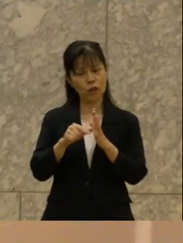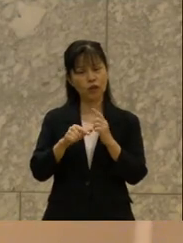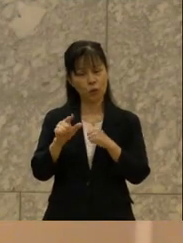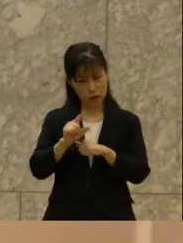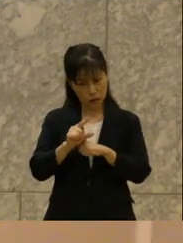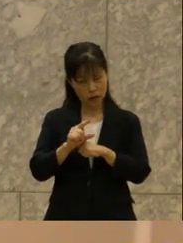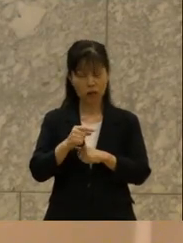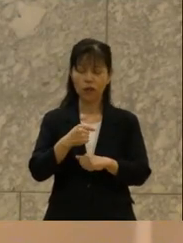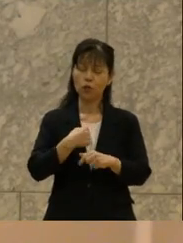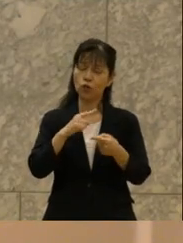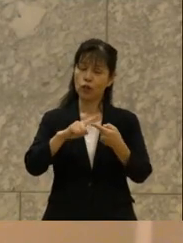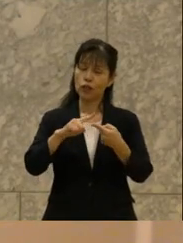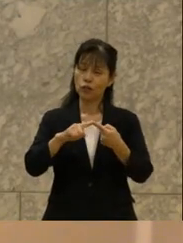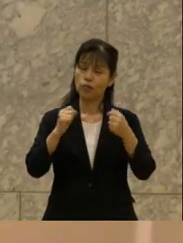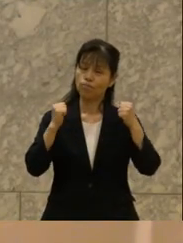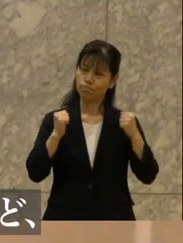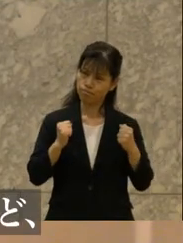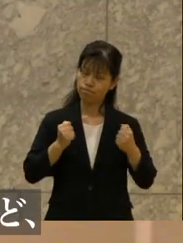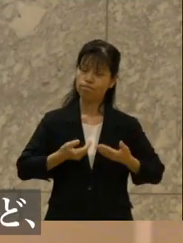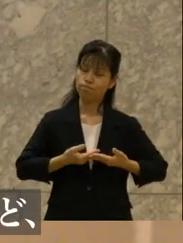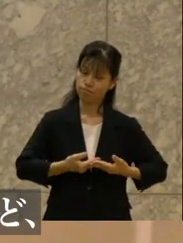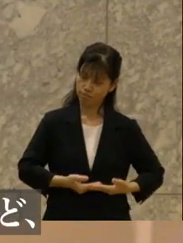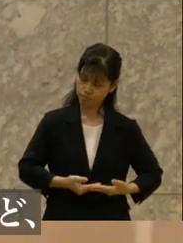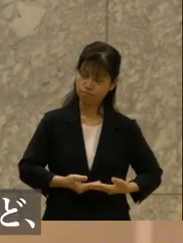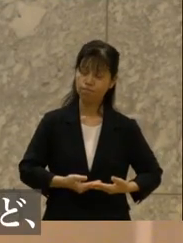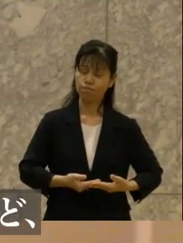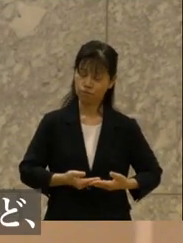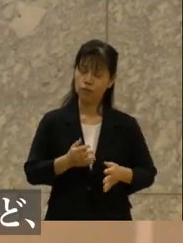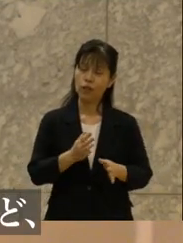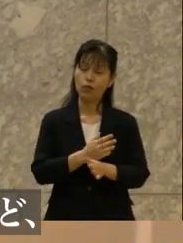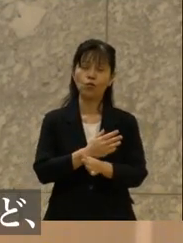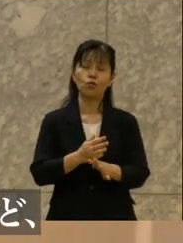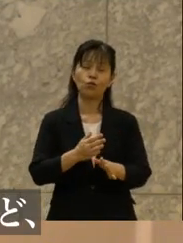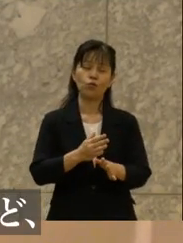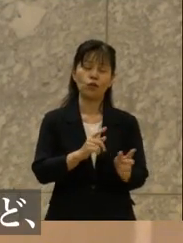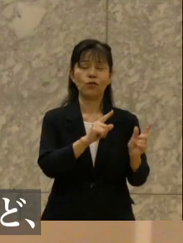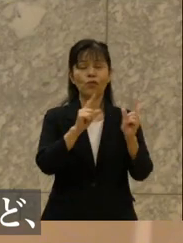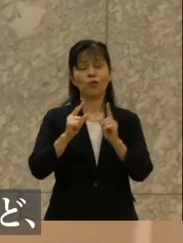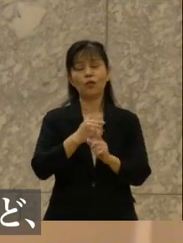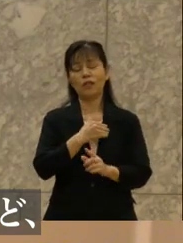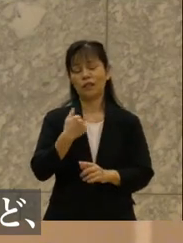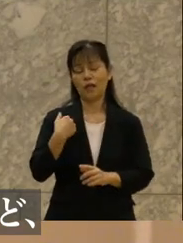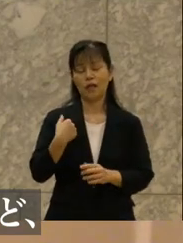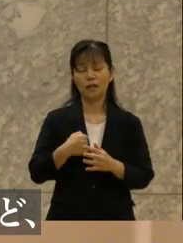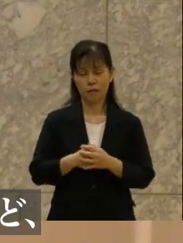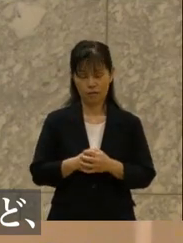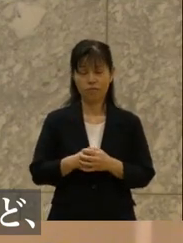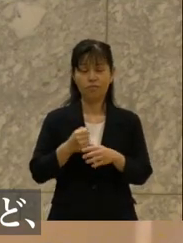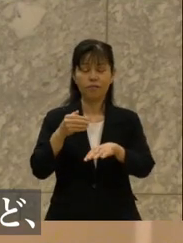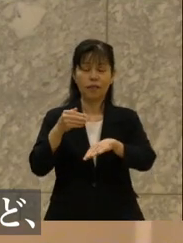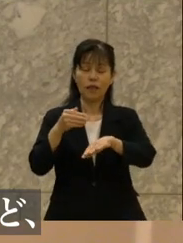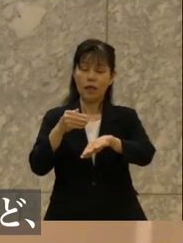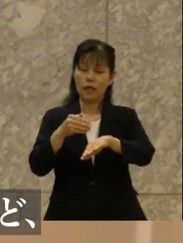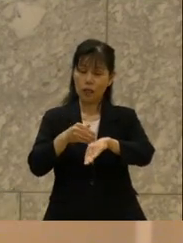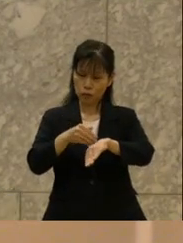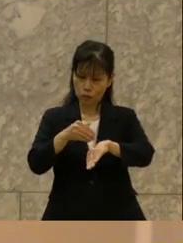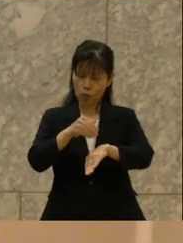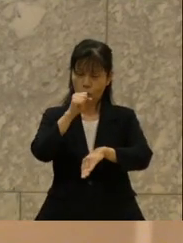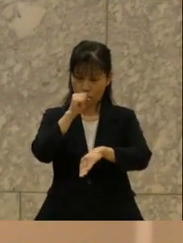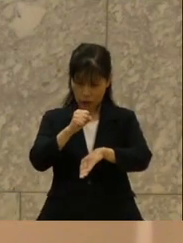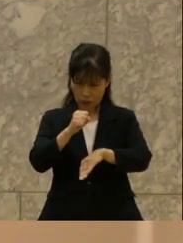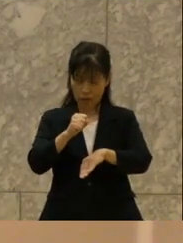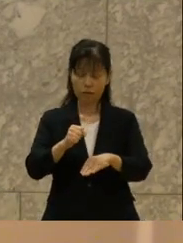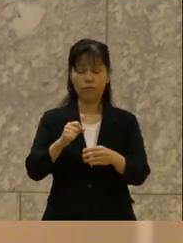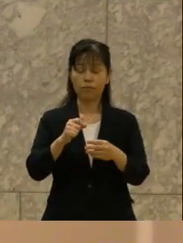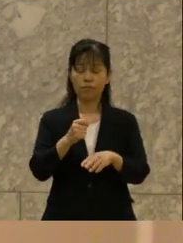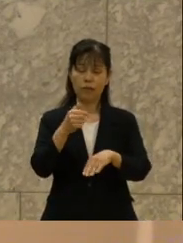自分らしくいられるというかゆったりとリラックスして過ごせるっていう練習もメリットなんですけどそういう